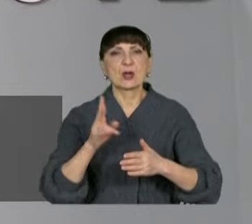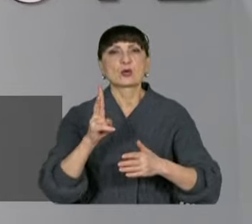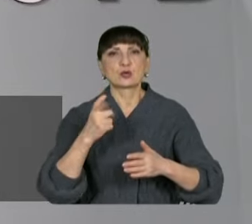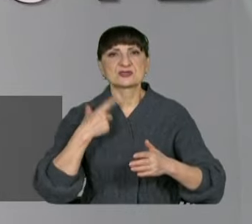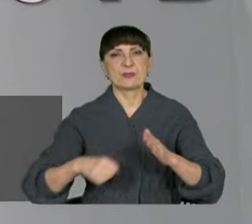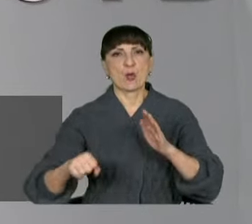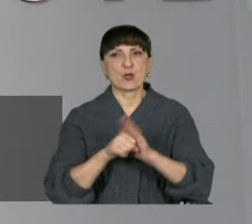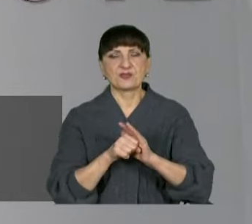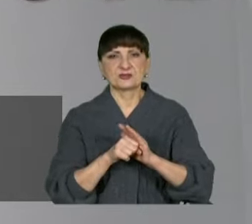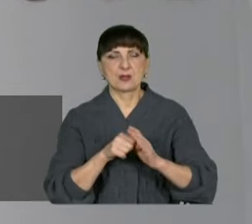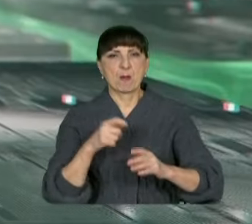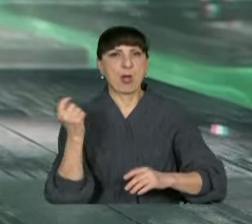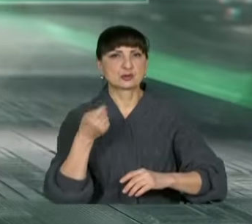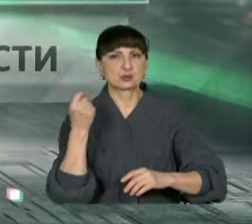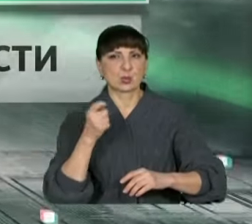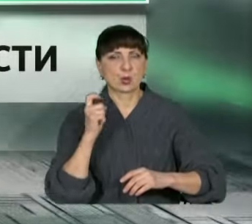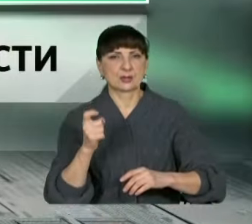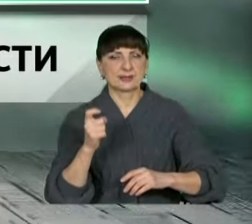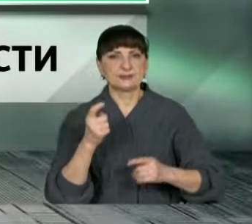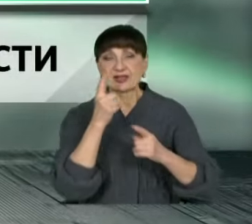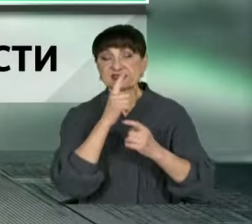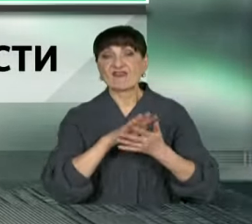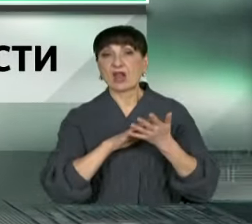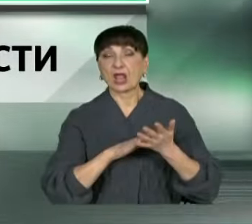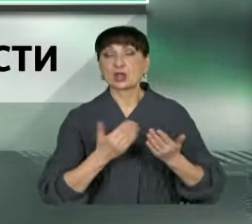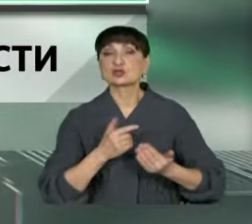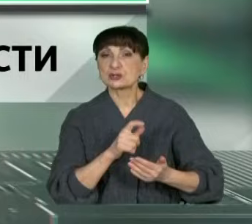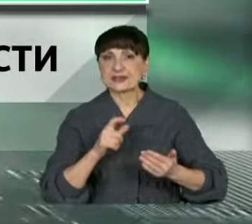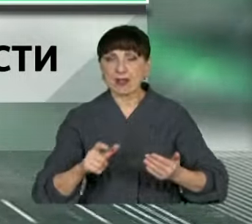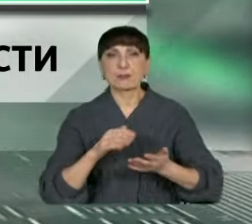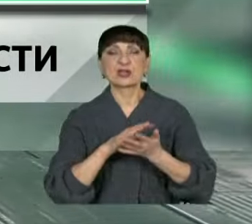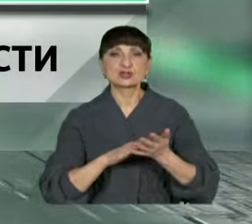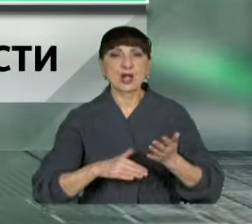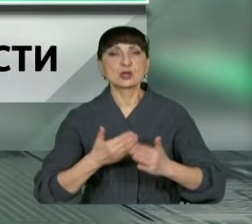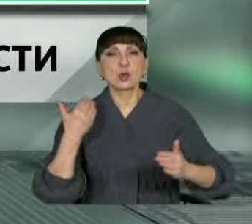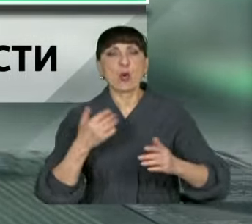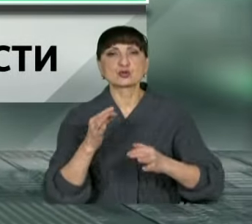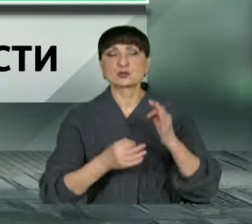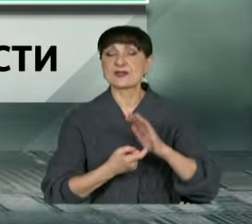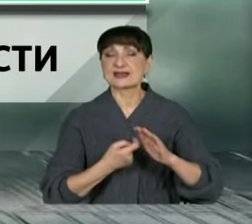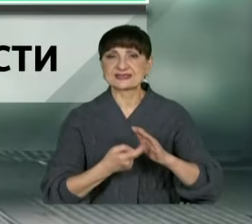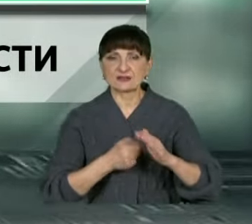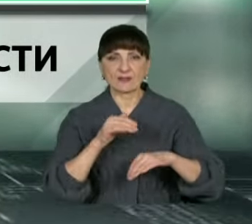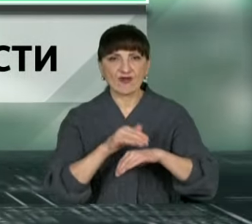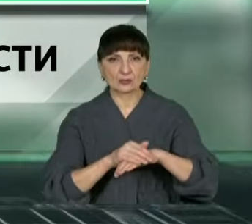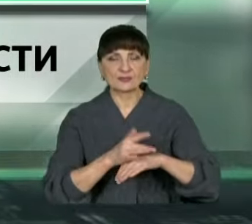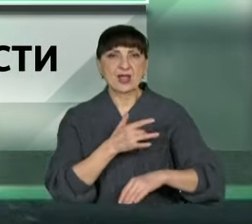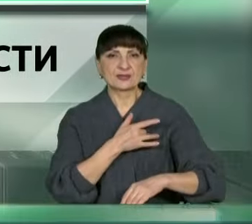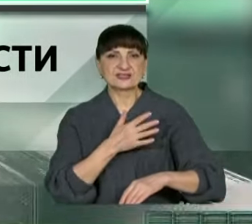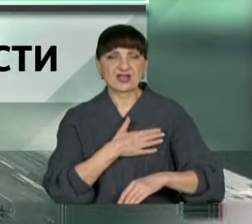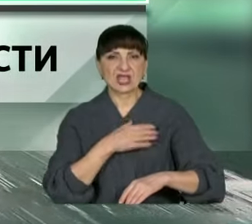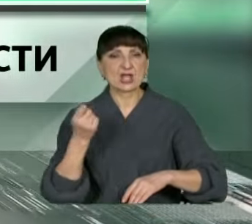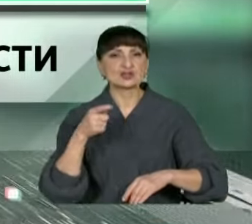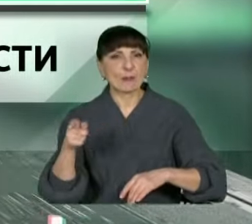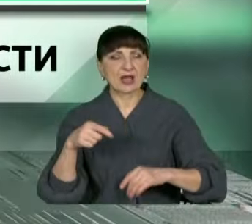жизнь самоубийством пастуха. По заявлению жителей Сузакского района продолжается досудебное расследование по факту присвоения